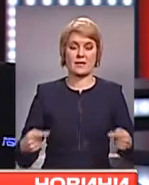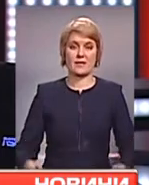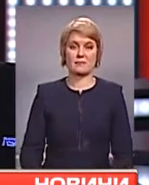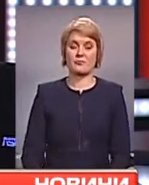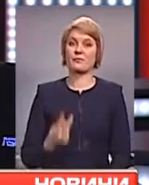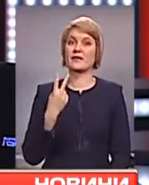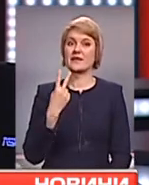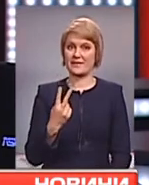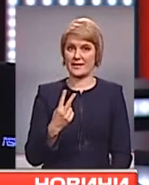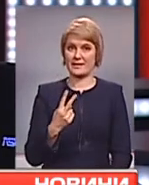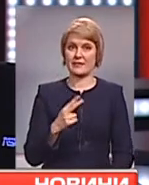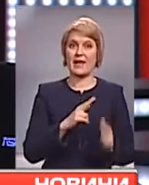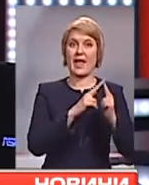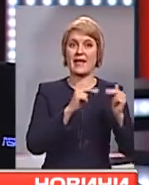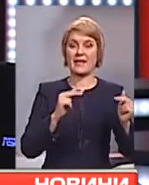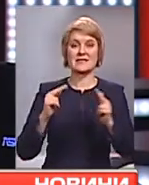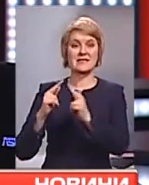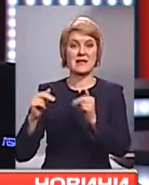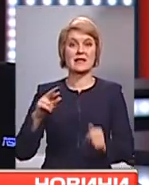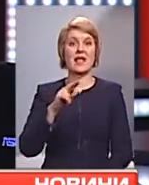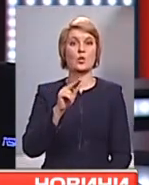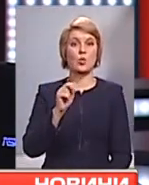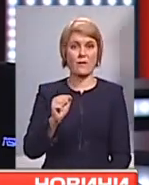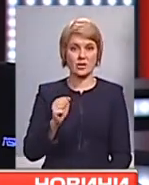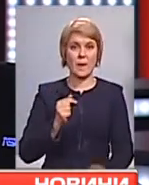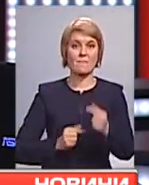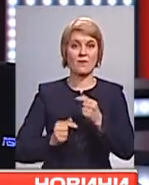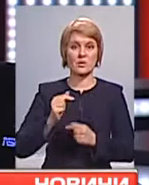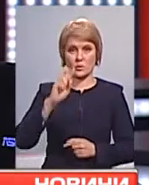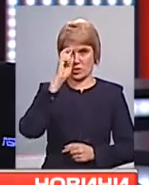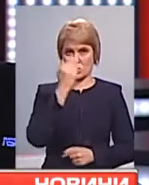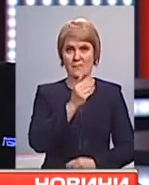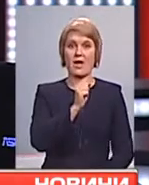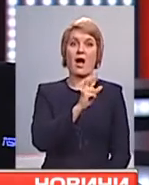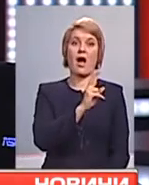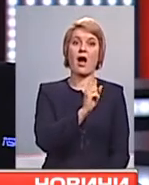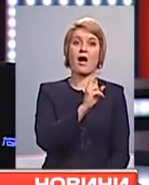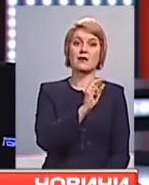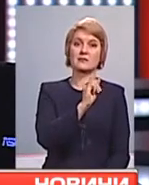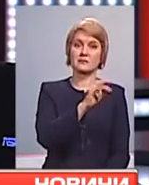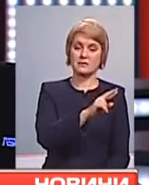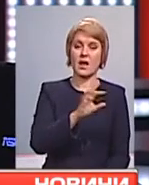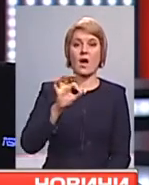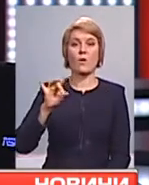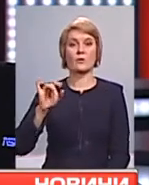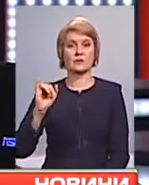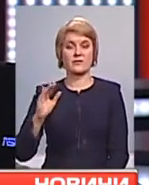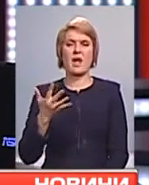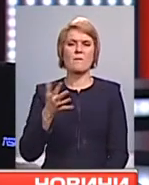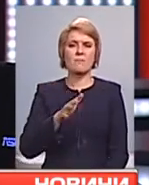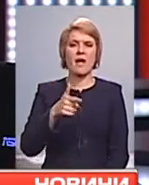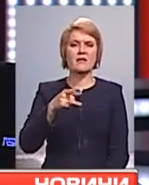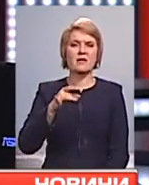Дві резиденції Януковича повернули державі – Акація та Острів. Це майже 5 гектарів лісу в Сухолуччі вартістю